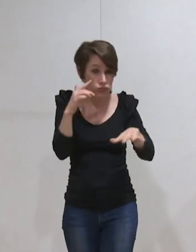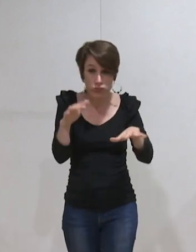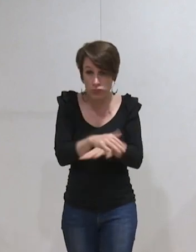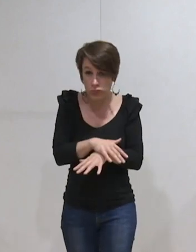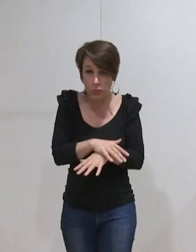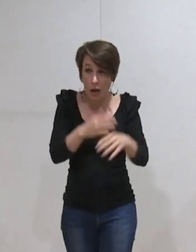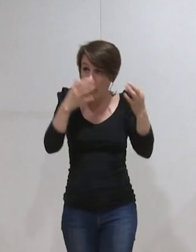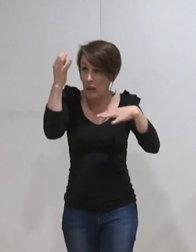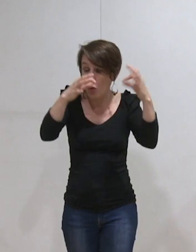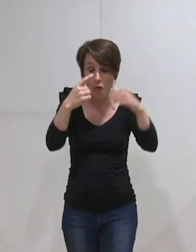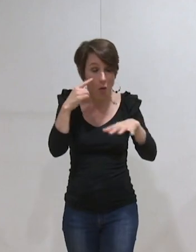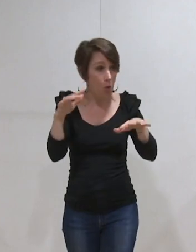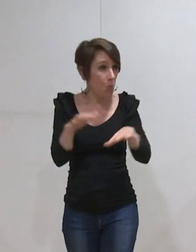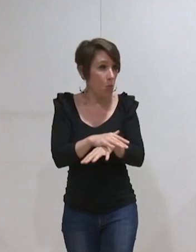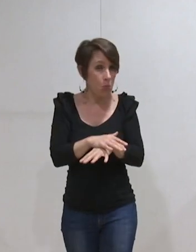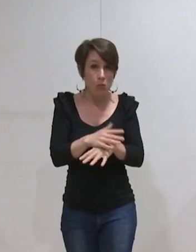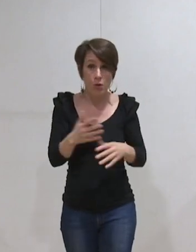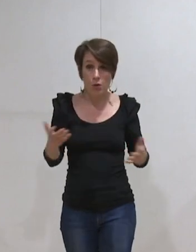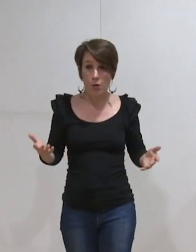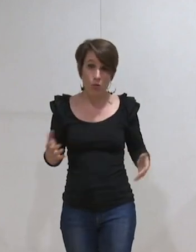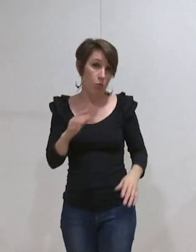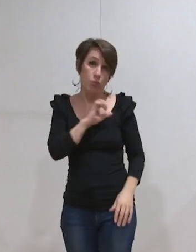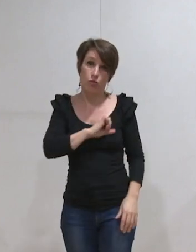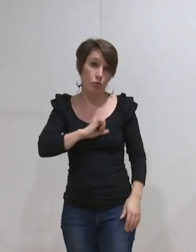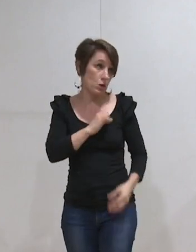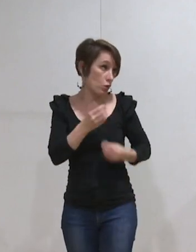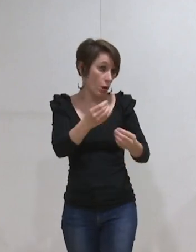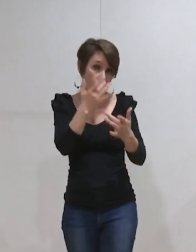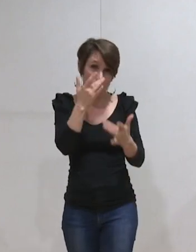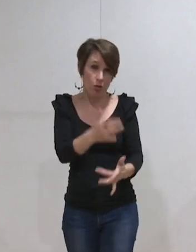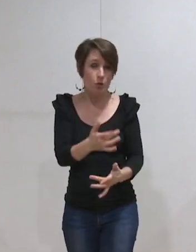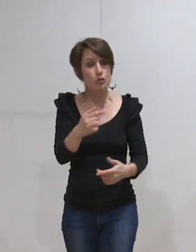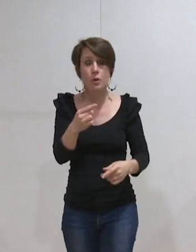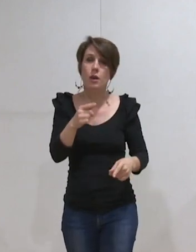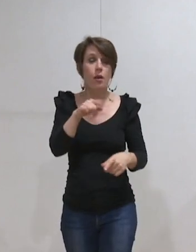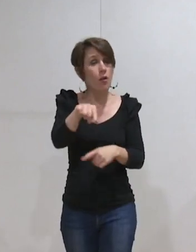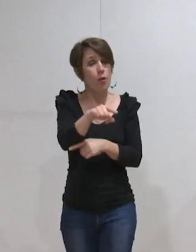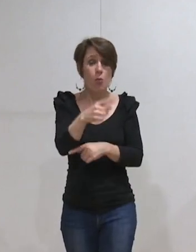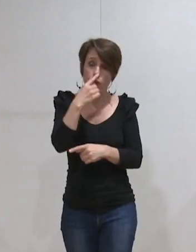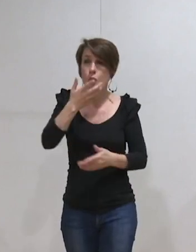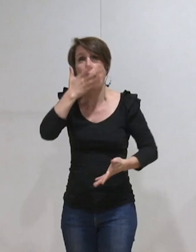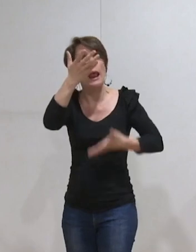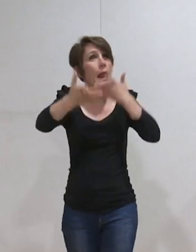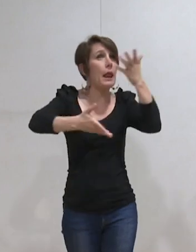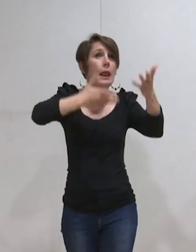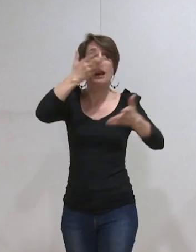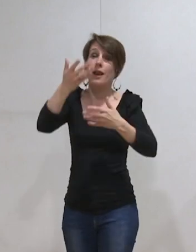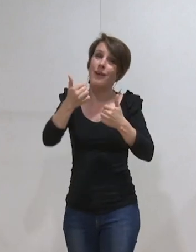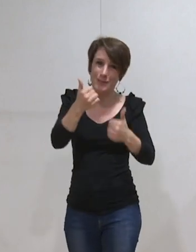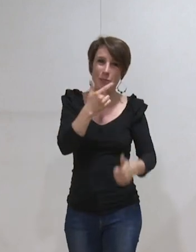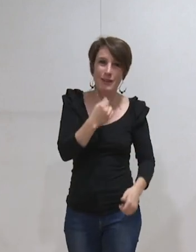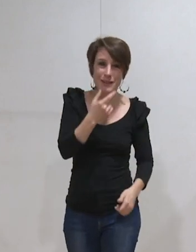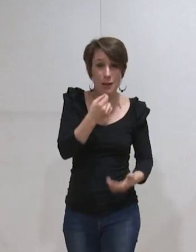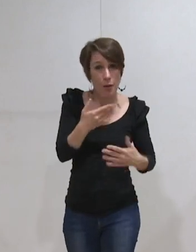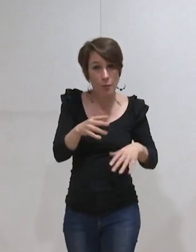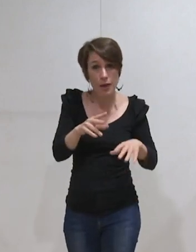a d'innovant désolé de vous décevoir mais les grandes envolées c'est sympathique mais les réalités concrètes c'est un peu